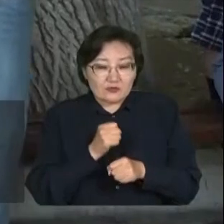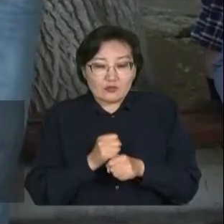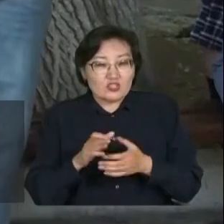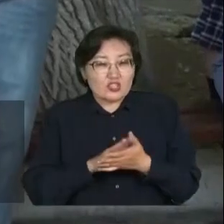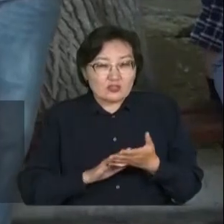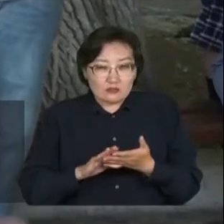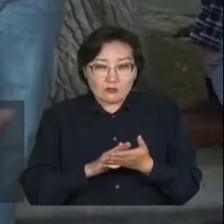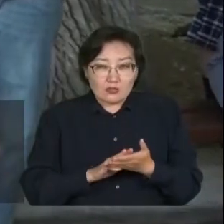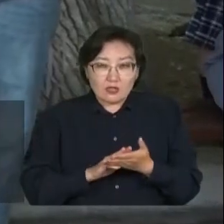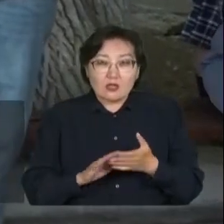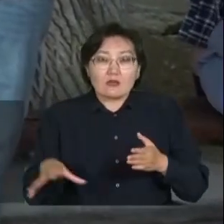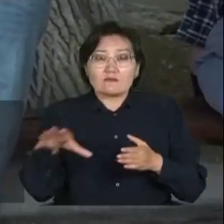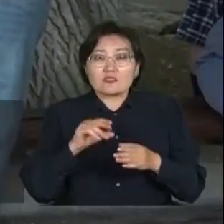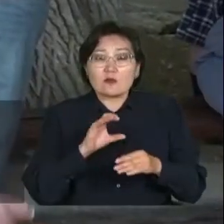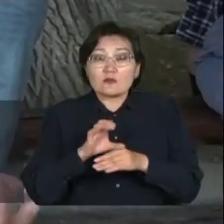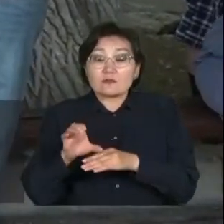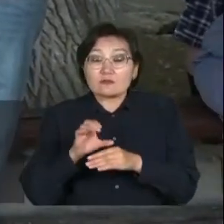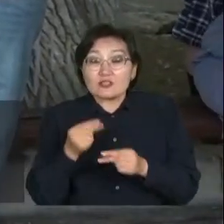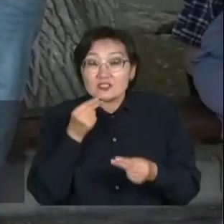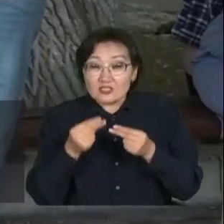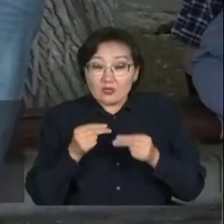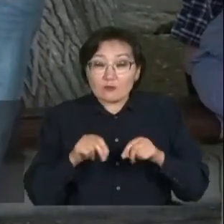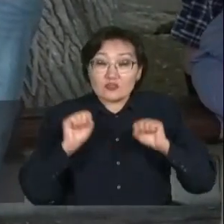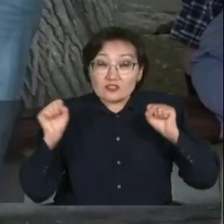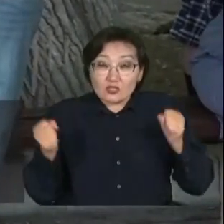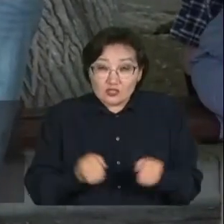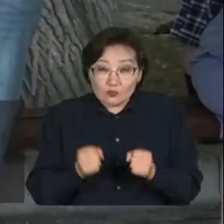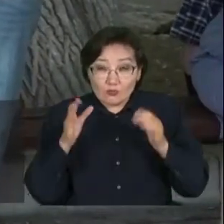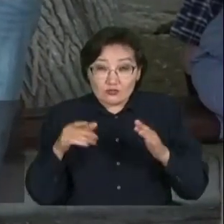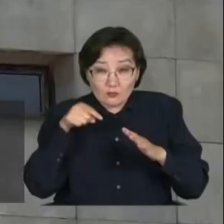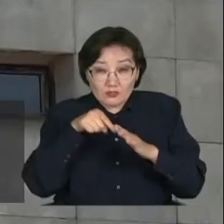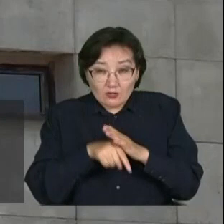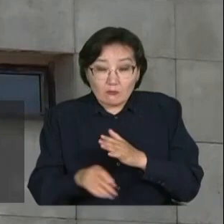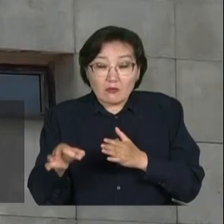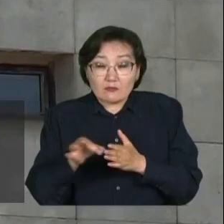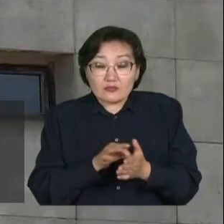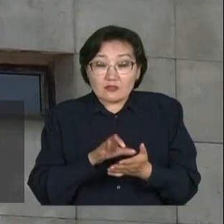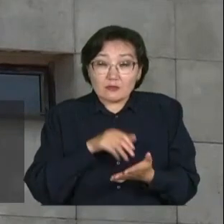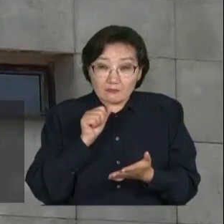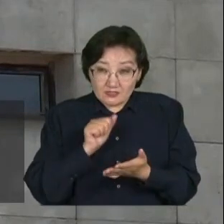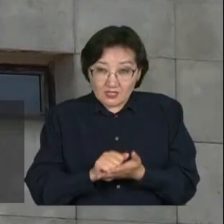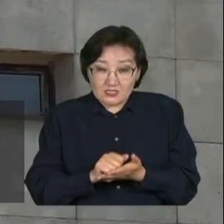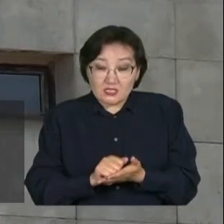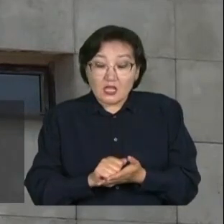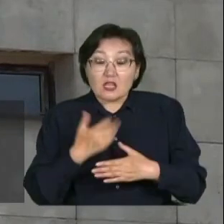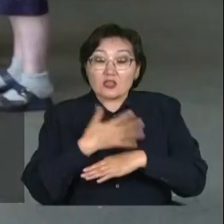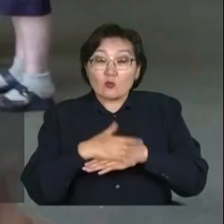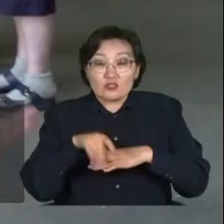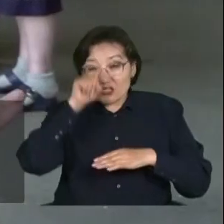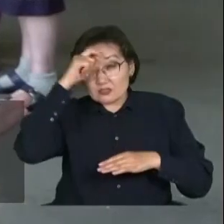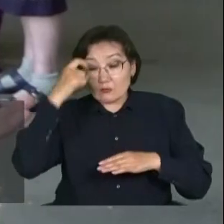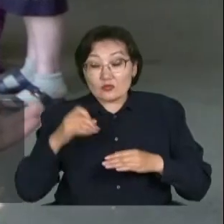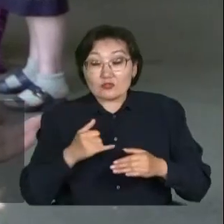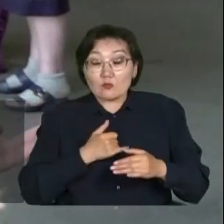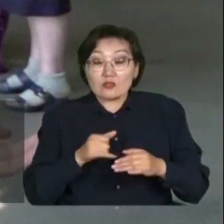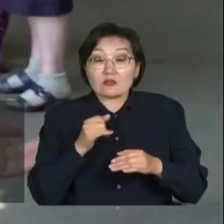ничего и все продукты в холодильнике В морозильники соответственно это всё моментом пропадает На улице жара у меня